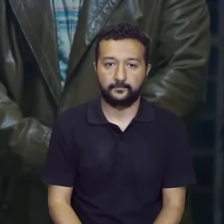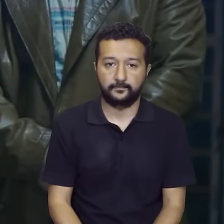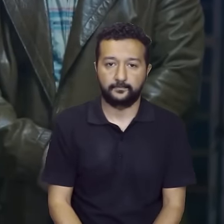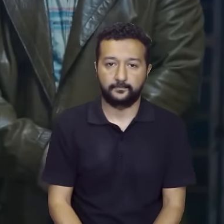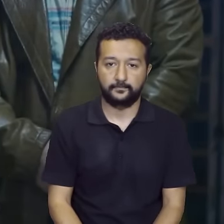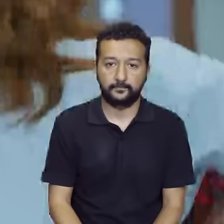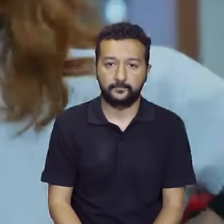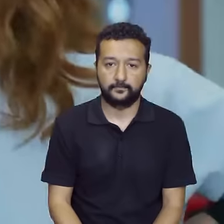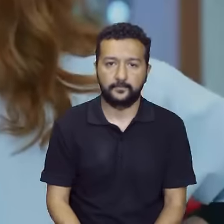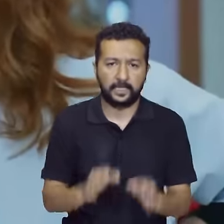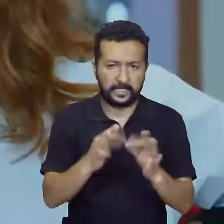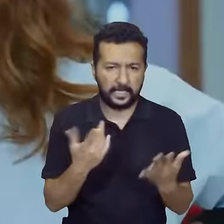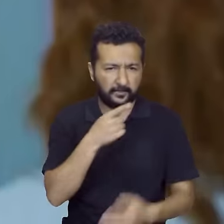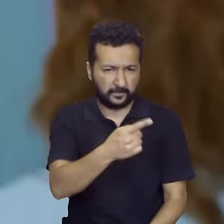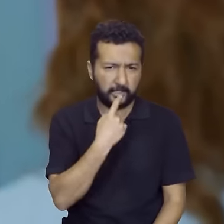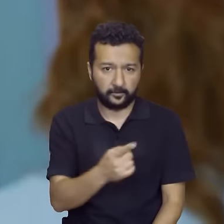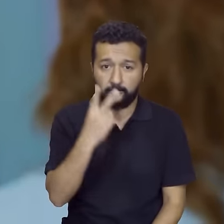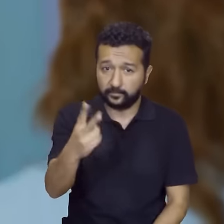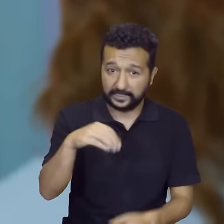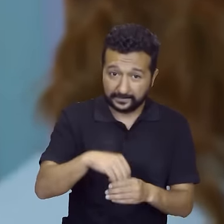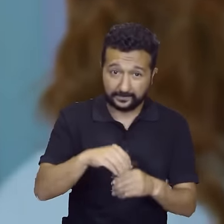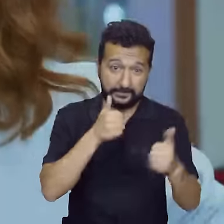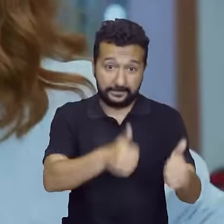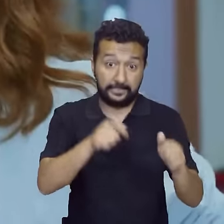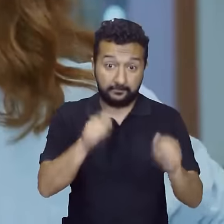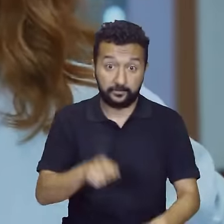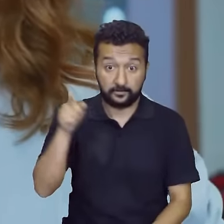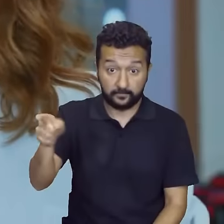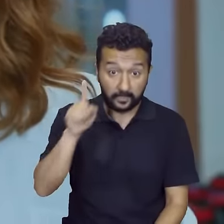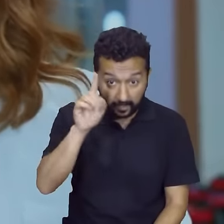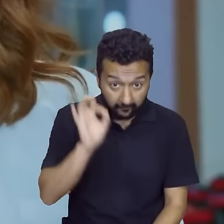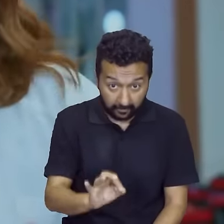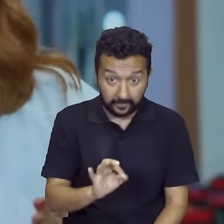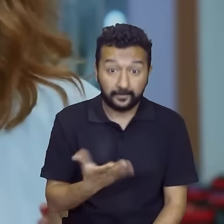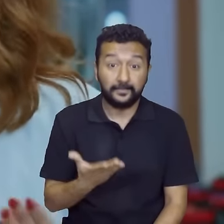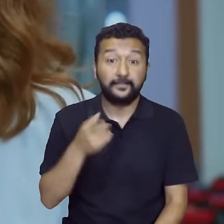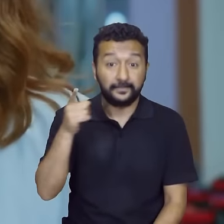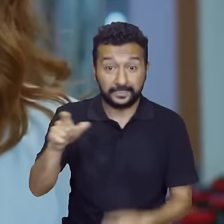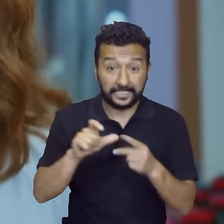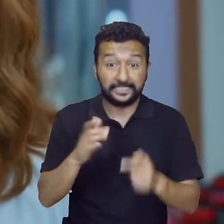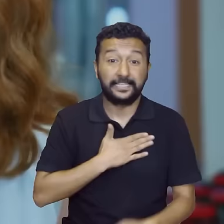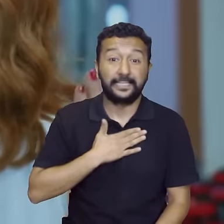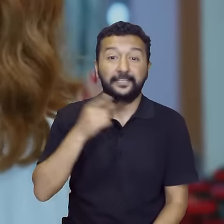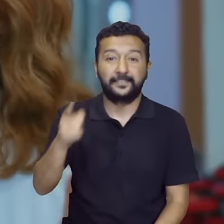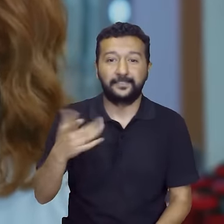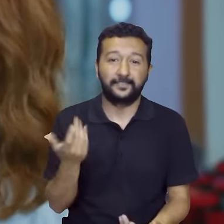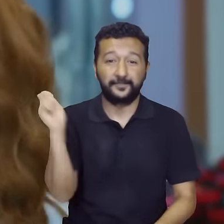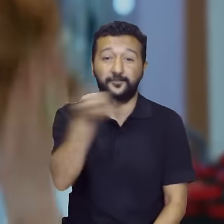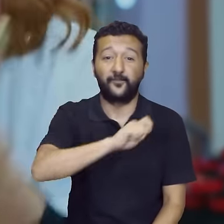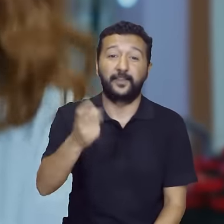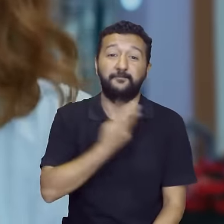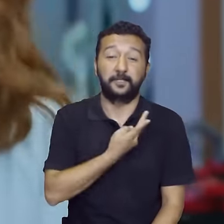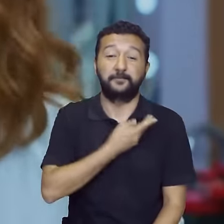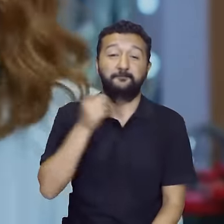sallayarak gülümsedi. Ne dörlesi kız? Senin için kapışacakmış. Ay! Ay Şener'im, ay